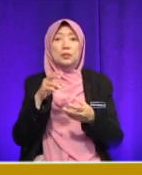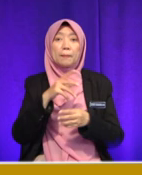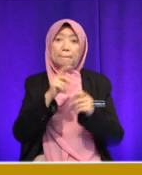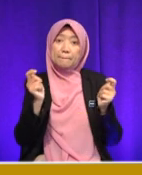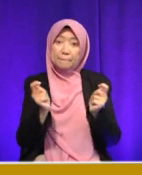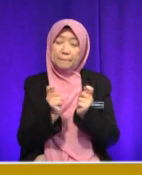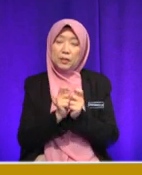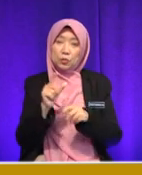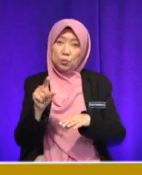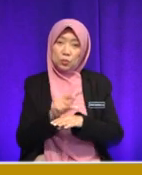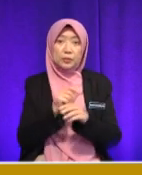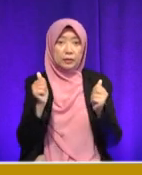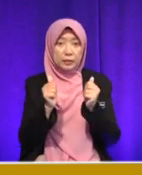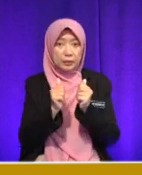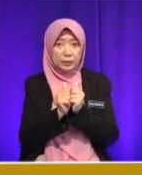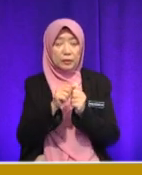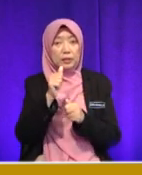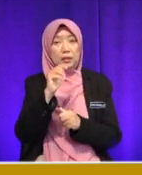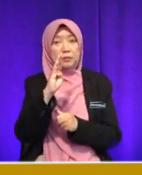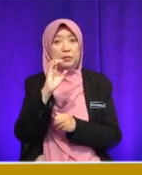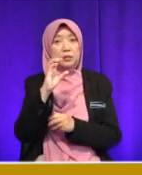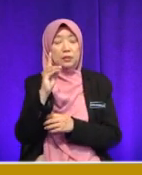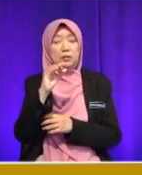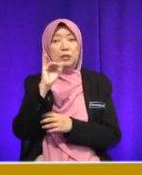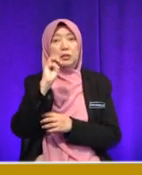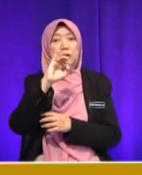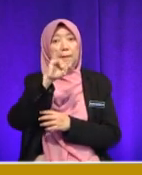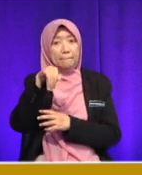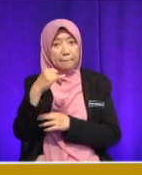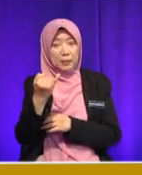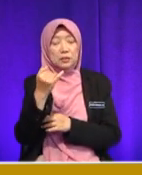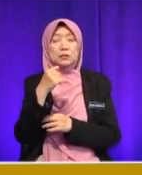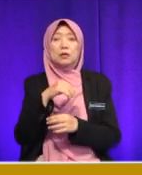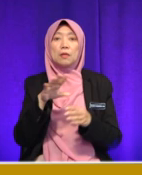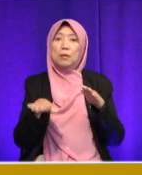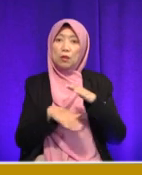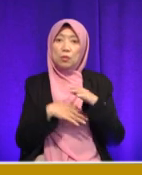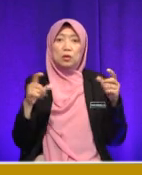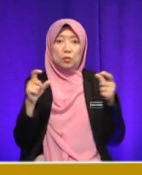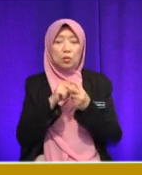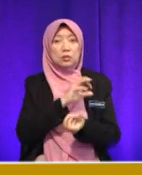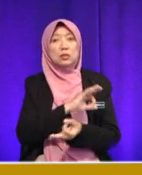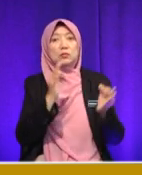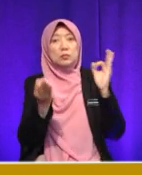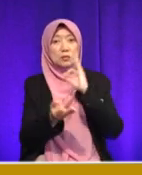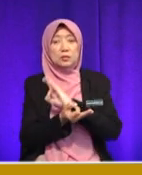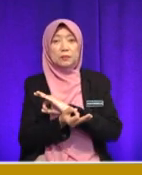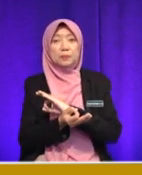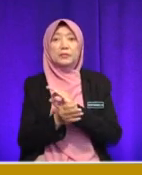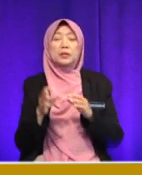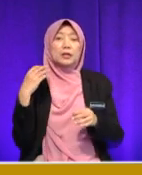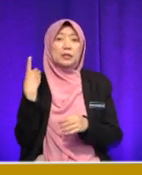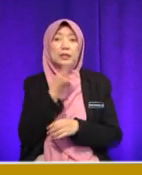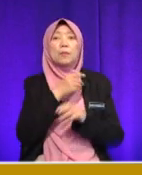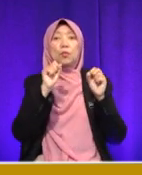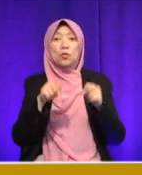tersebut. Dengan keadaan ABCD ialah image bagi PRTU di bawah gabungan transformasi UV. Jadi kita boleh